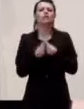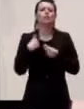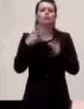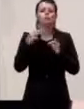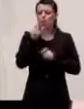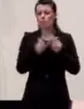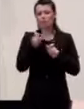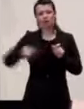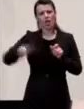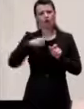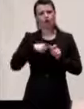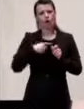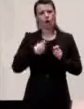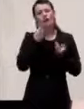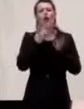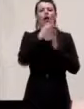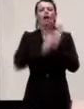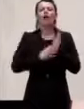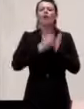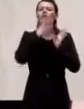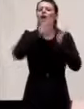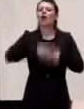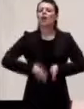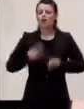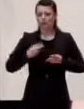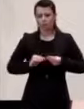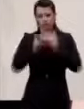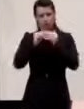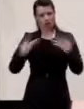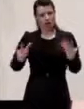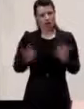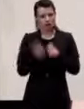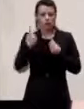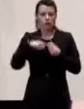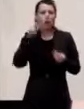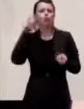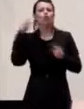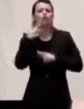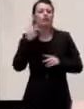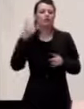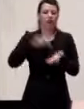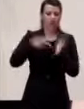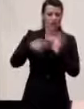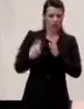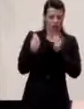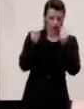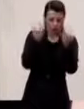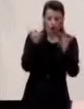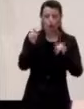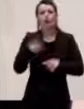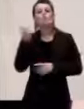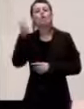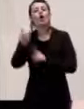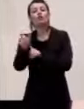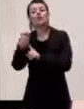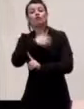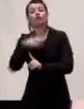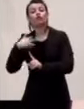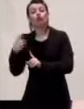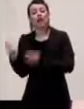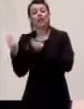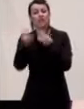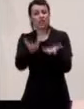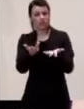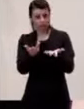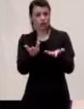costruito questa delibera, e quindi per approfondire dal punto di vista tecnico e spiegare le motivazioni scientifiche